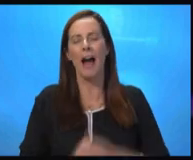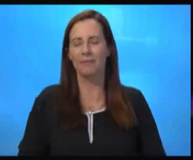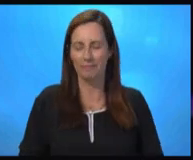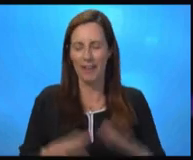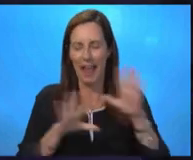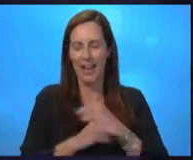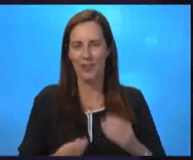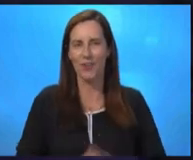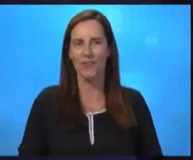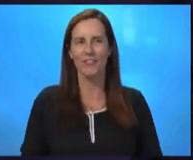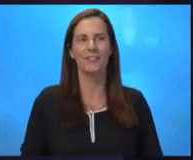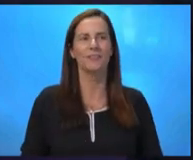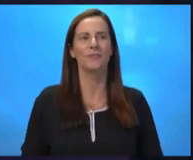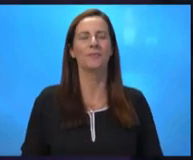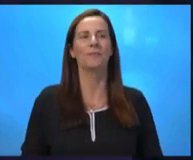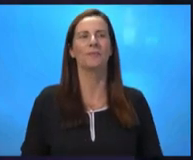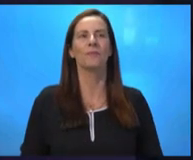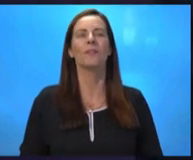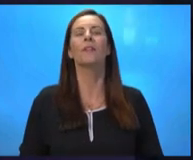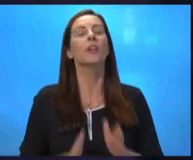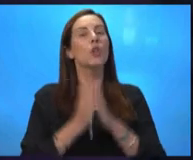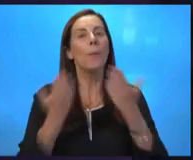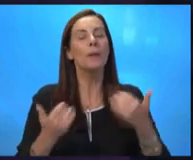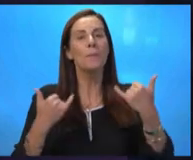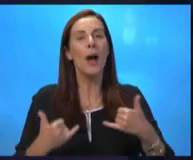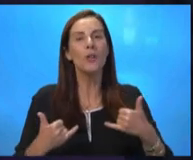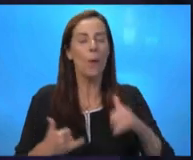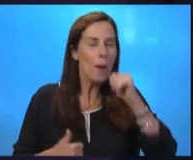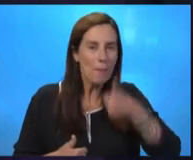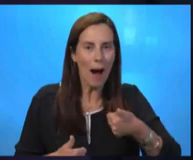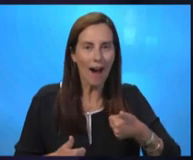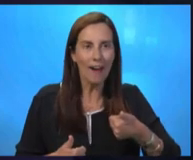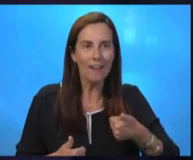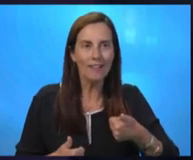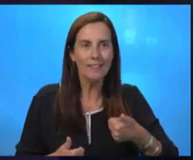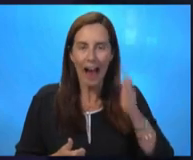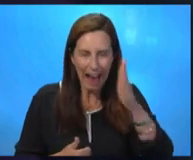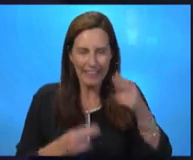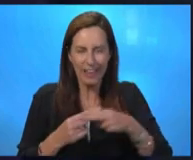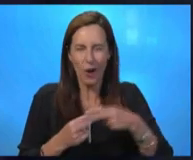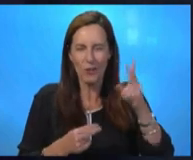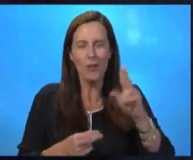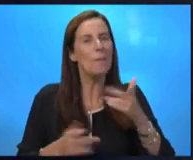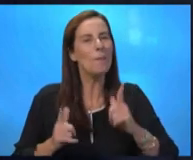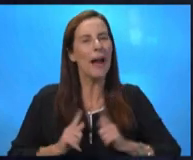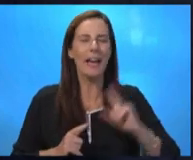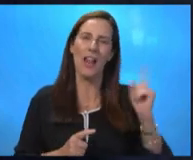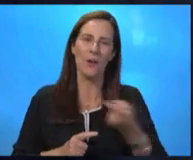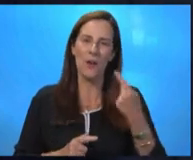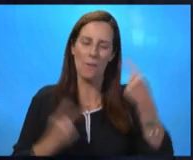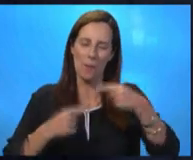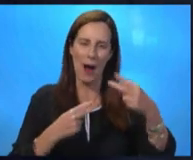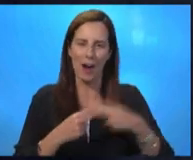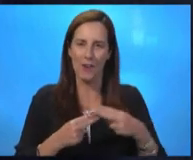טוב. בוא נפתח יומנים מהיום למחר, כן, העתיד הקרוב יותר, מה צפוי לכולנו ביממה